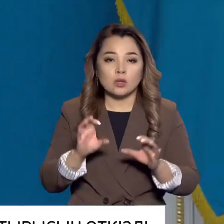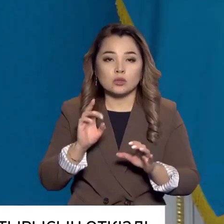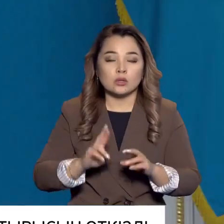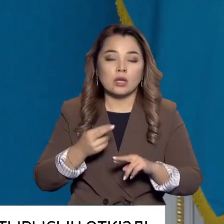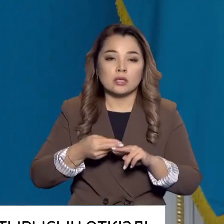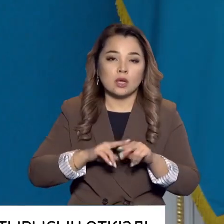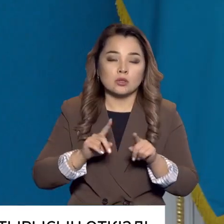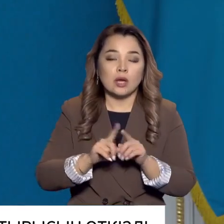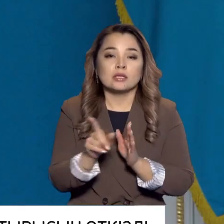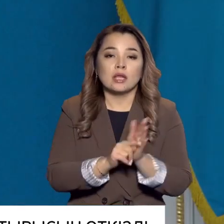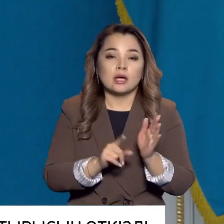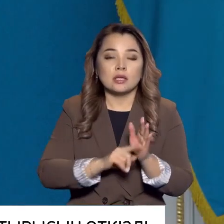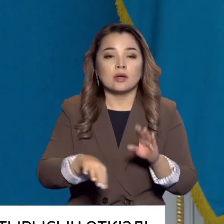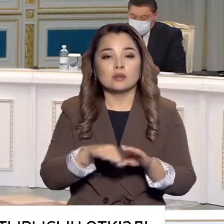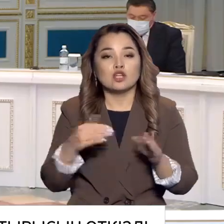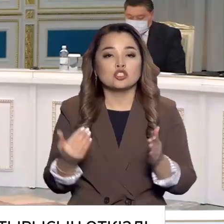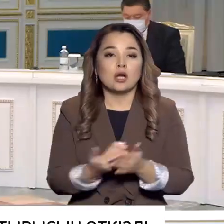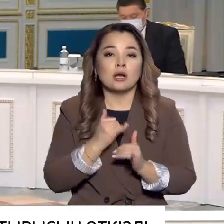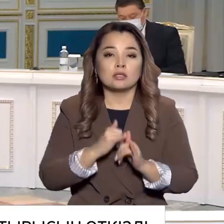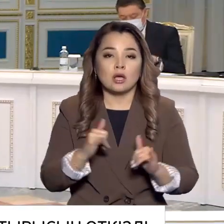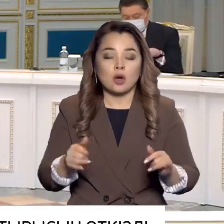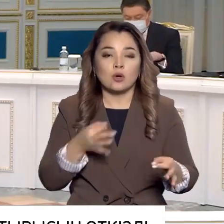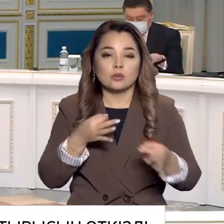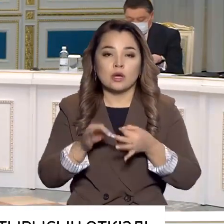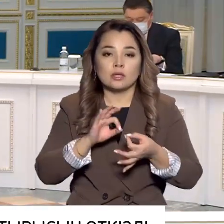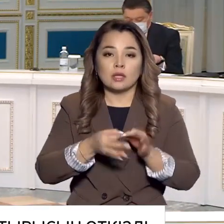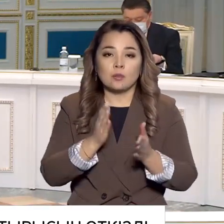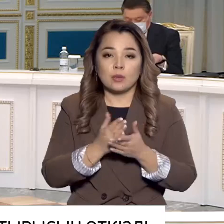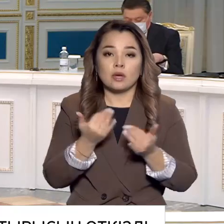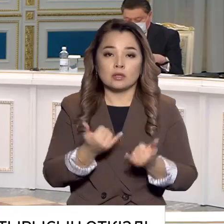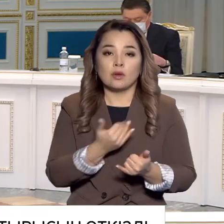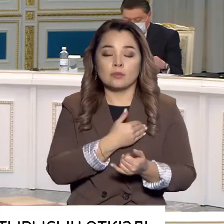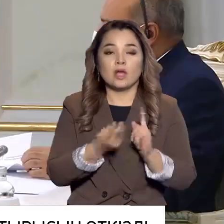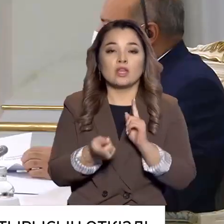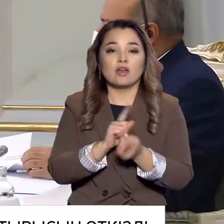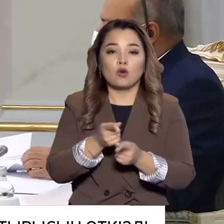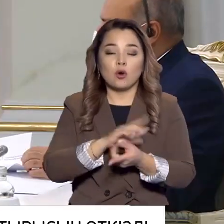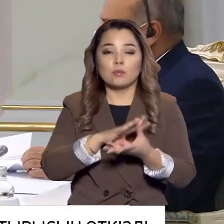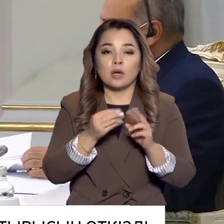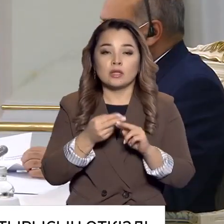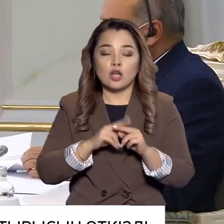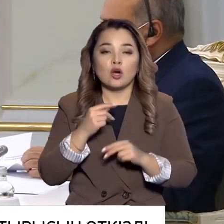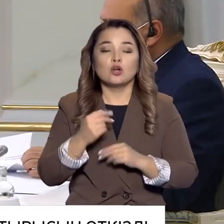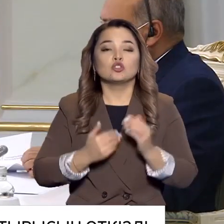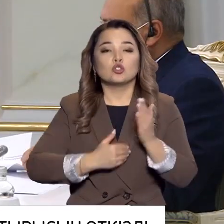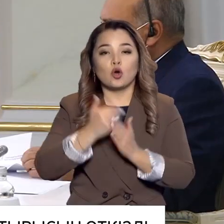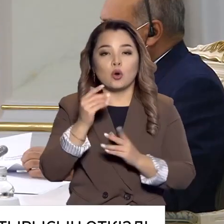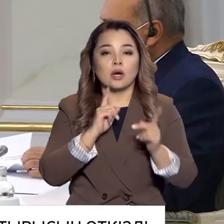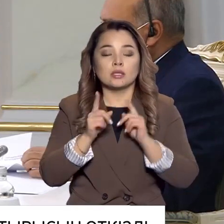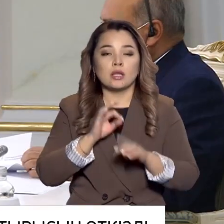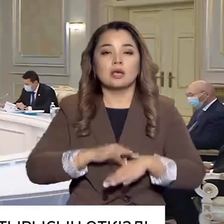әзірленуі, зейнетақы жүйесінің жаңғыртылуы да сөз болды. Айта кетейік, реформалар жөніндегі жоғары кеңес ел